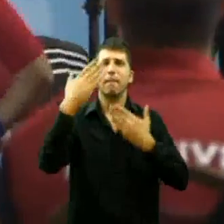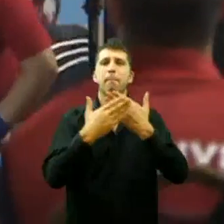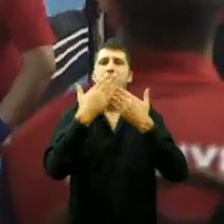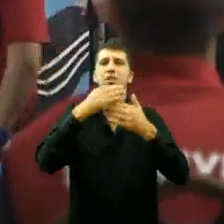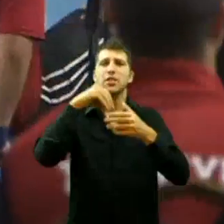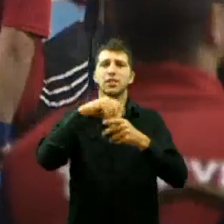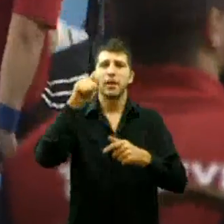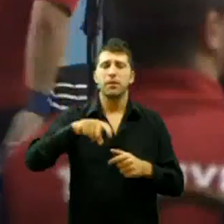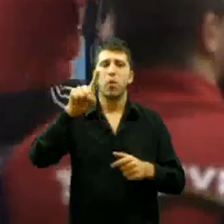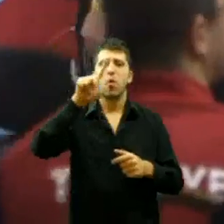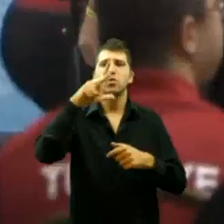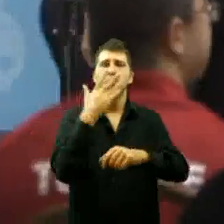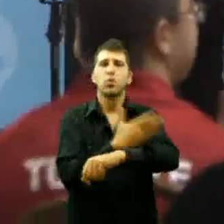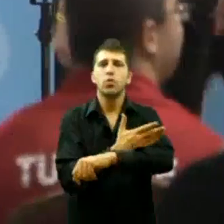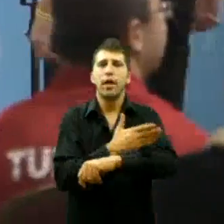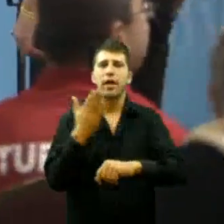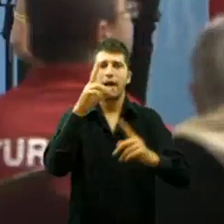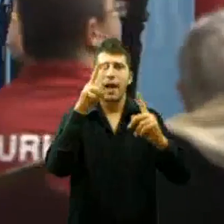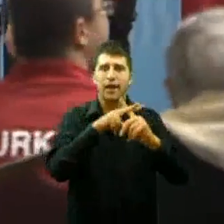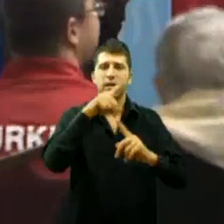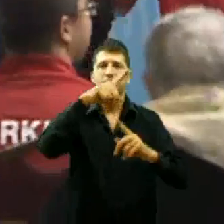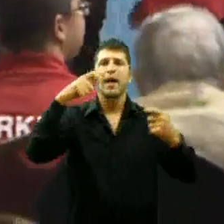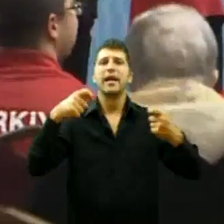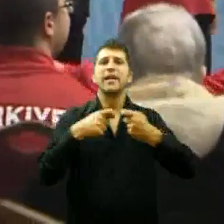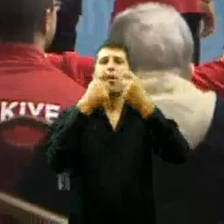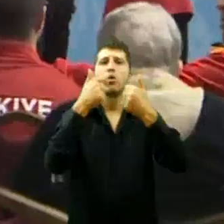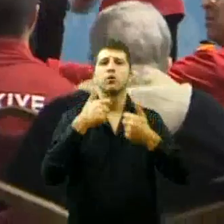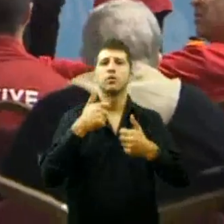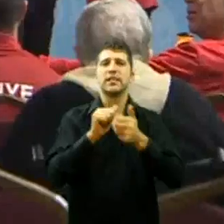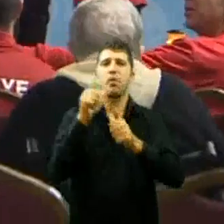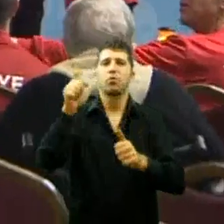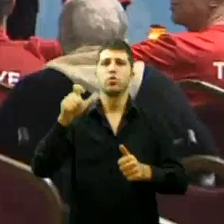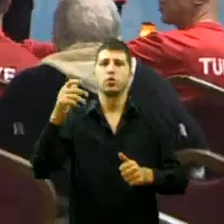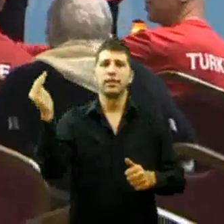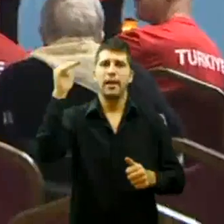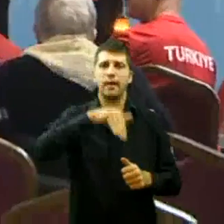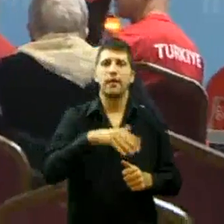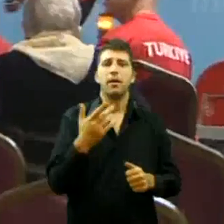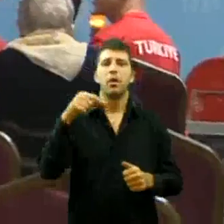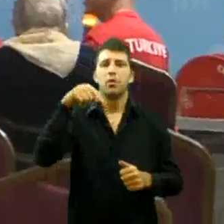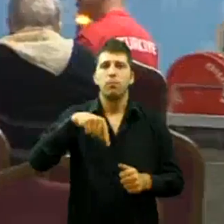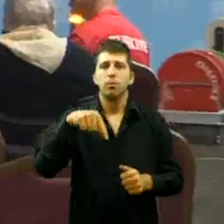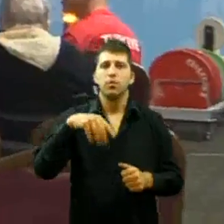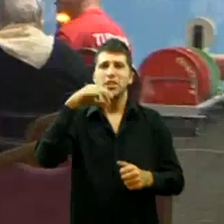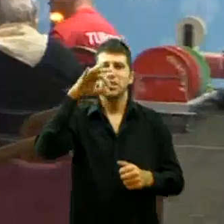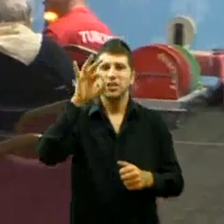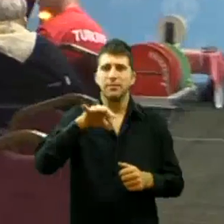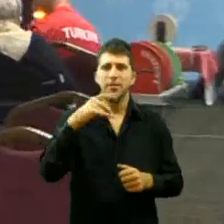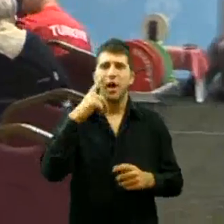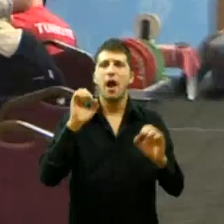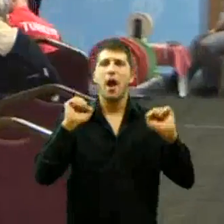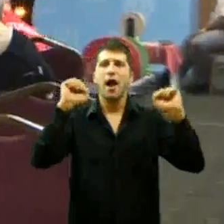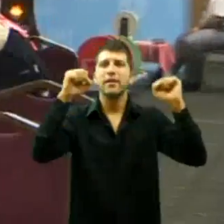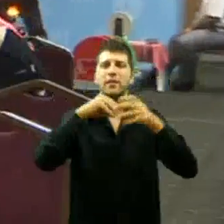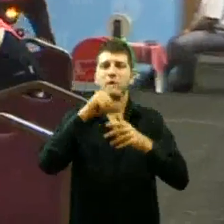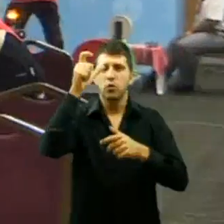eşliğinde röportaj yapılıyor. Halter sporuna rekor düzeyde sporcu katılmıştı. Ancak bugün itibariyle haltere